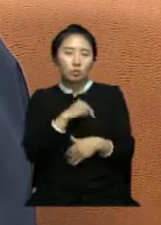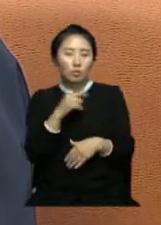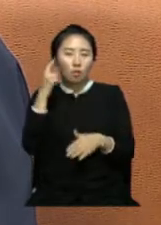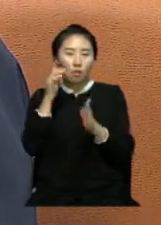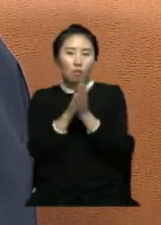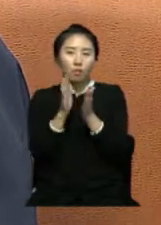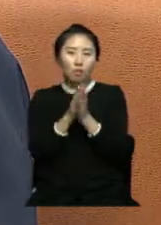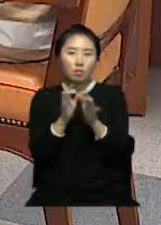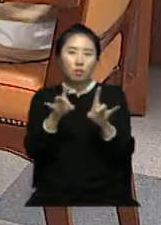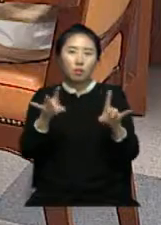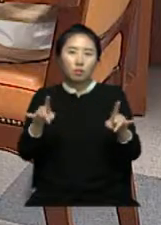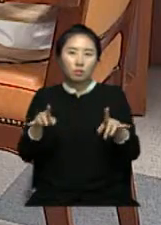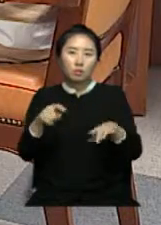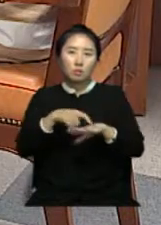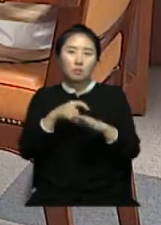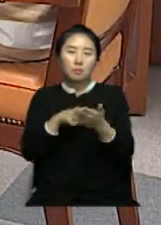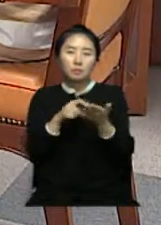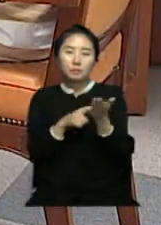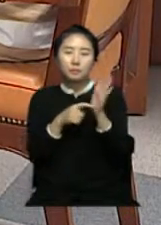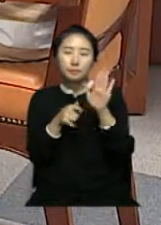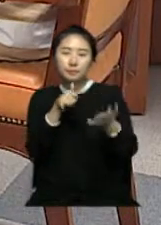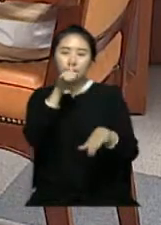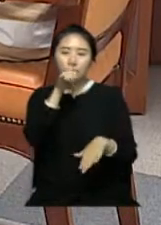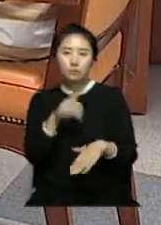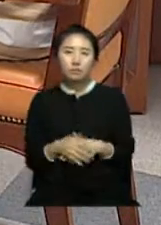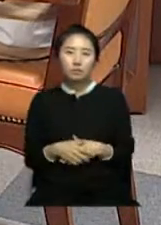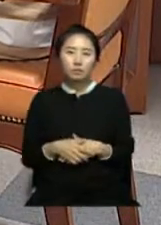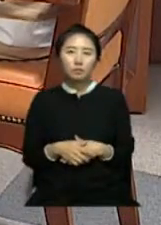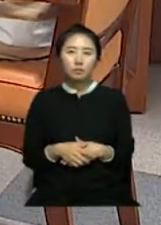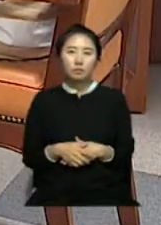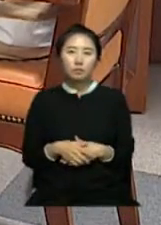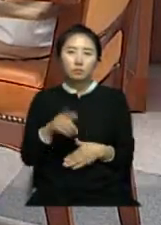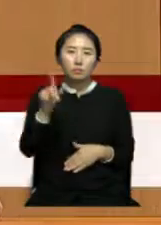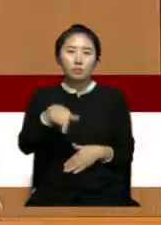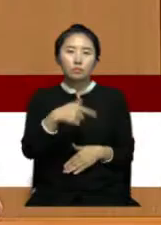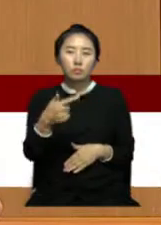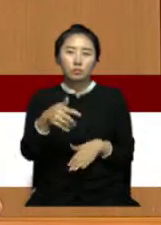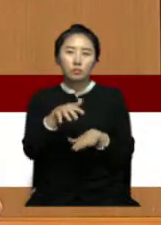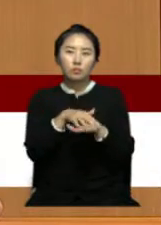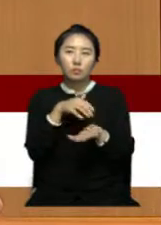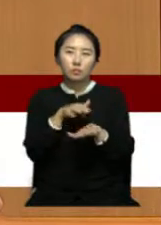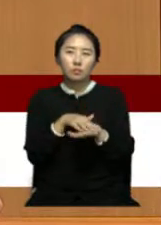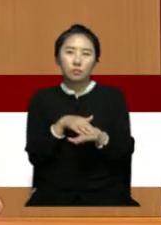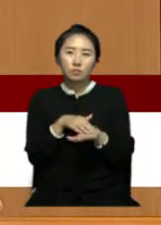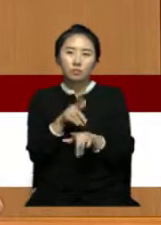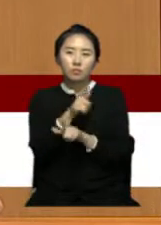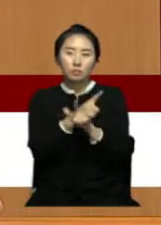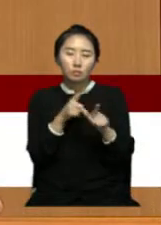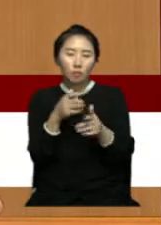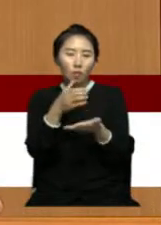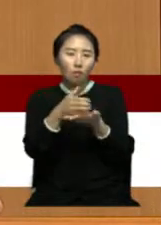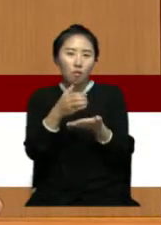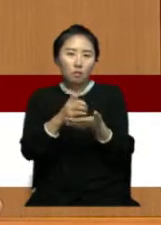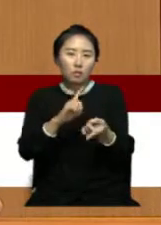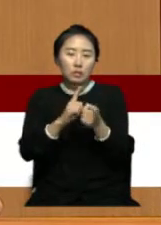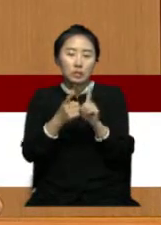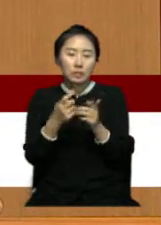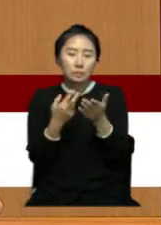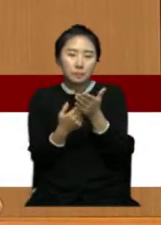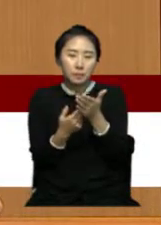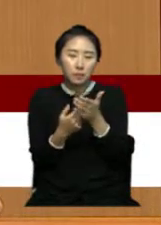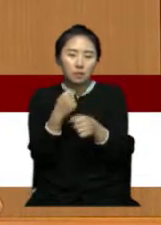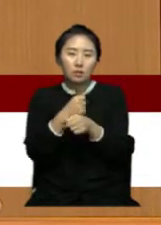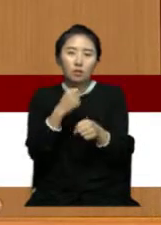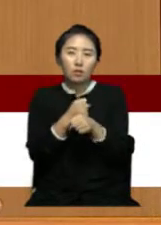통해 각자의 소신을 밝힙니다. 이날 하루만이라도 종이컵 대신 개인컵을 사용하고 종이 타월